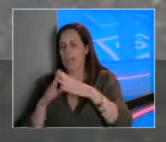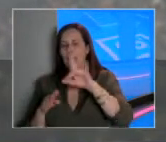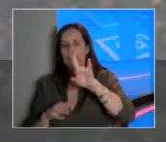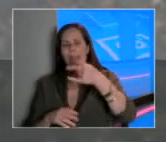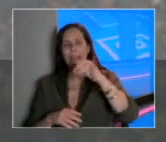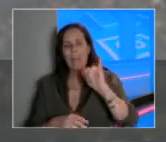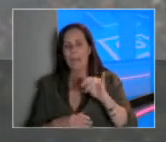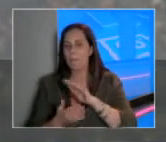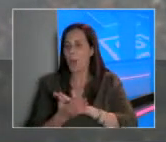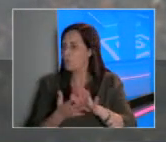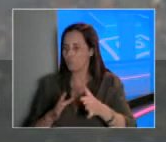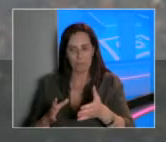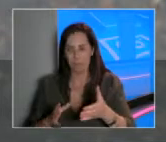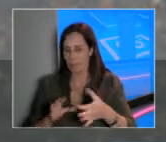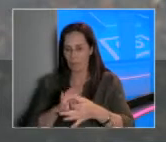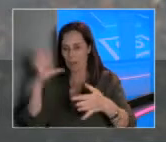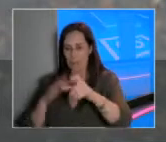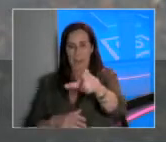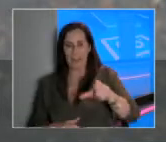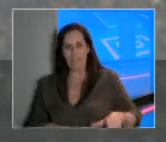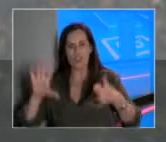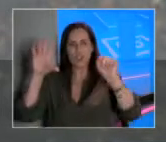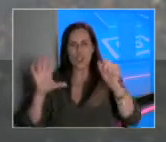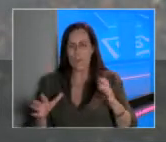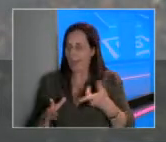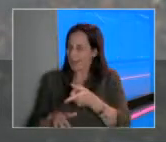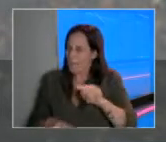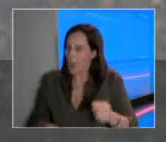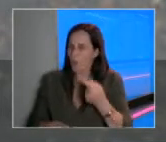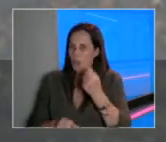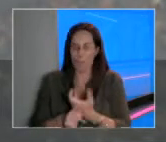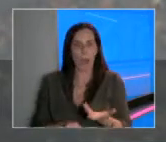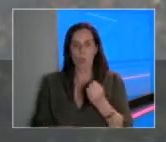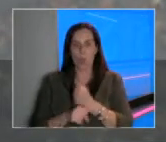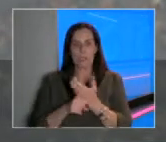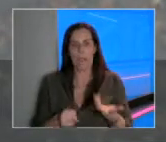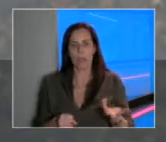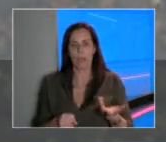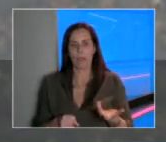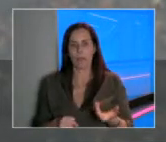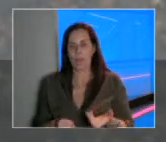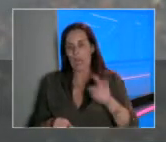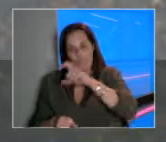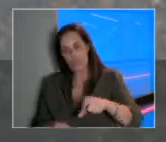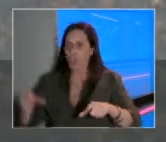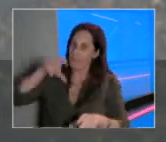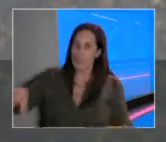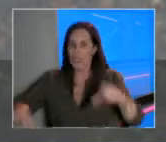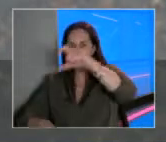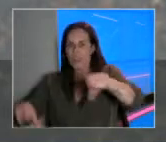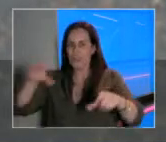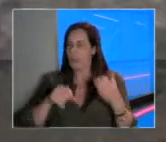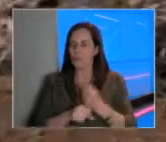ומקומות מסוימים, פשוט מנותקים מהציר המרכזי של כביש 60. איך אתה בכל זאת מייצר? מה, אתה מייצר צירים על צירים?